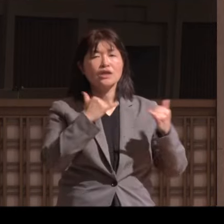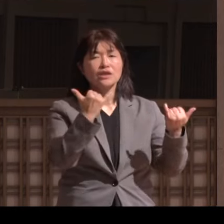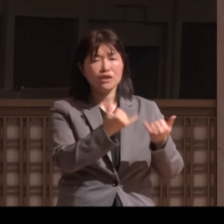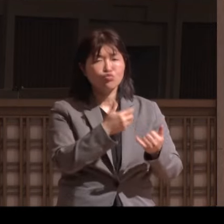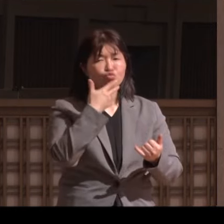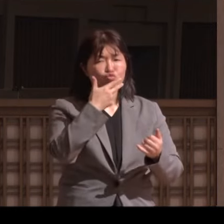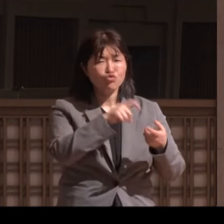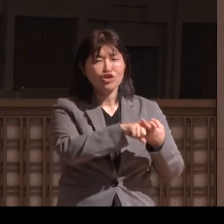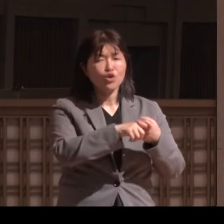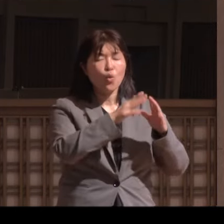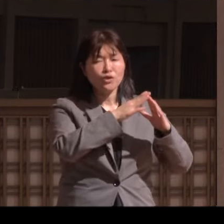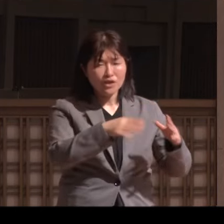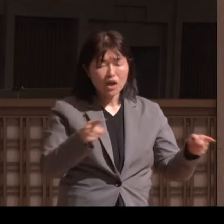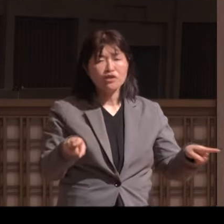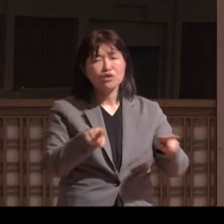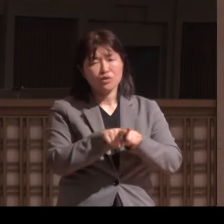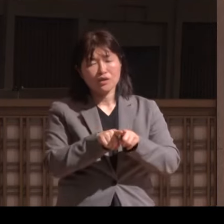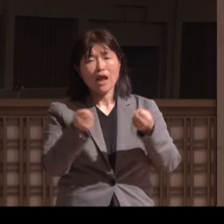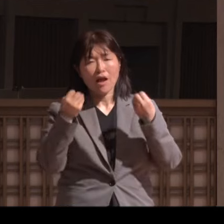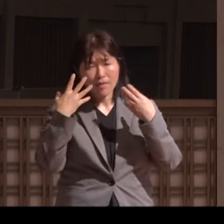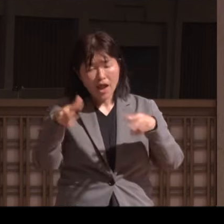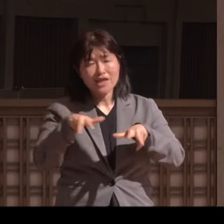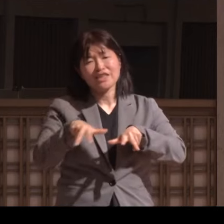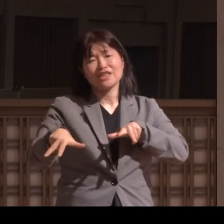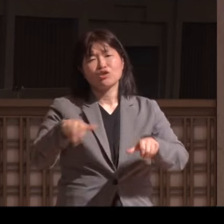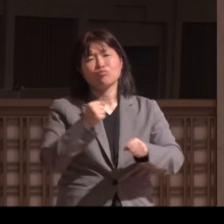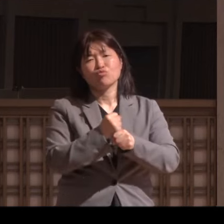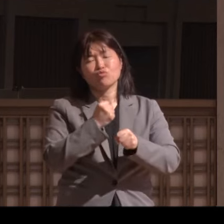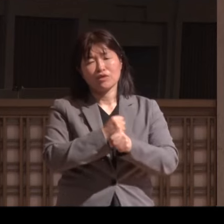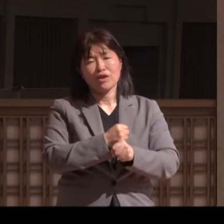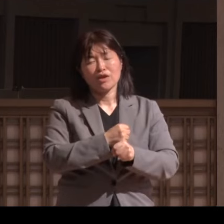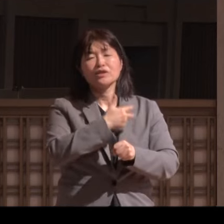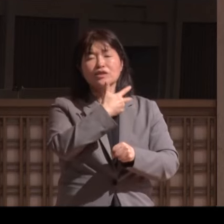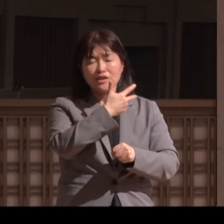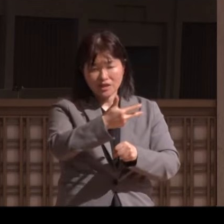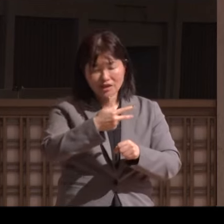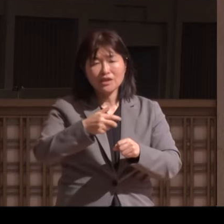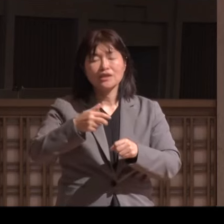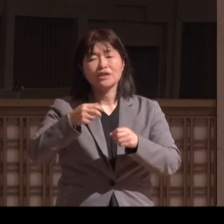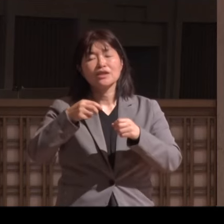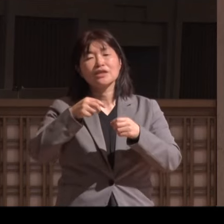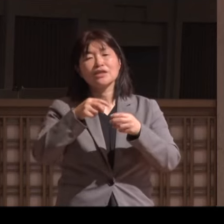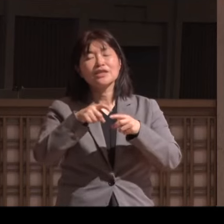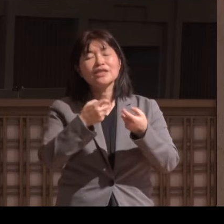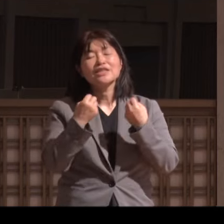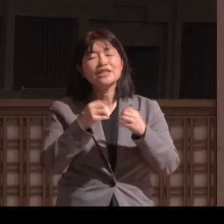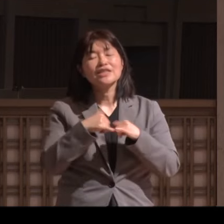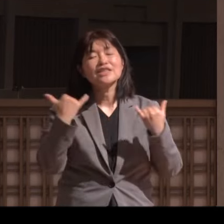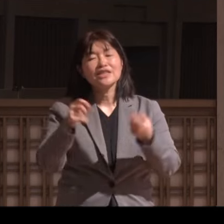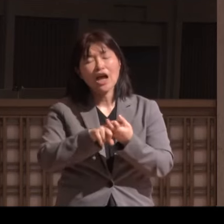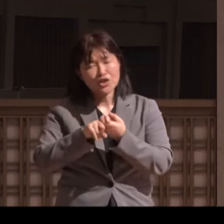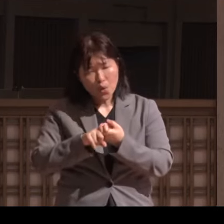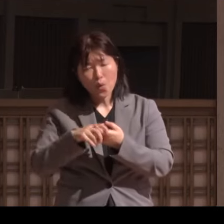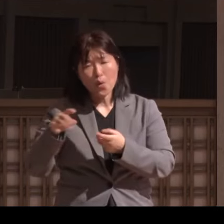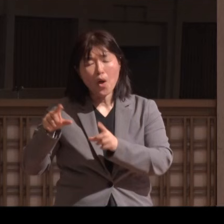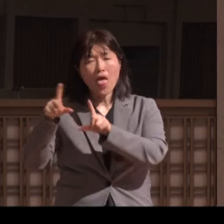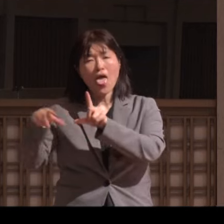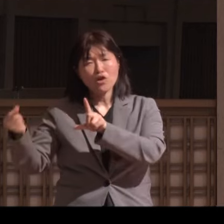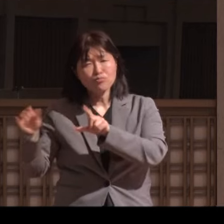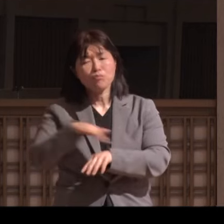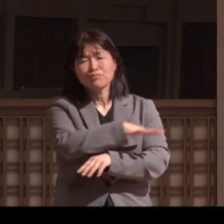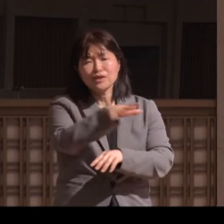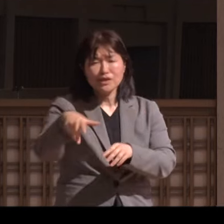と一緒になってその新たなシステムを作ってえ市の社教そして広島市そしてエルモの皆さんが情報共有できるようなことをすると